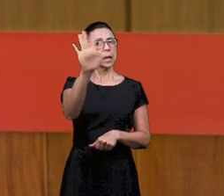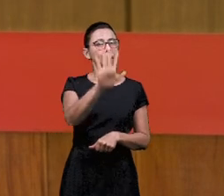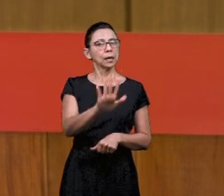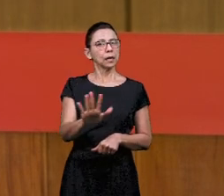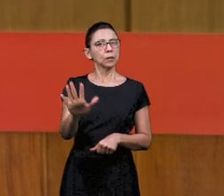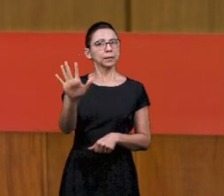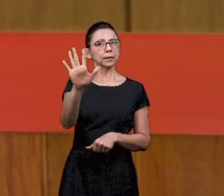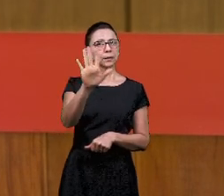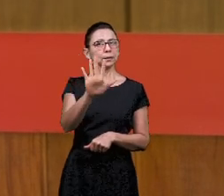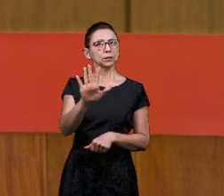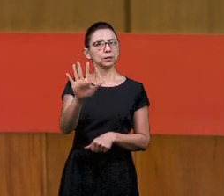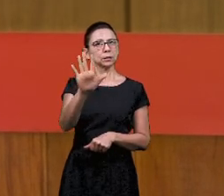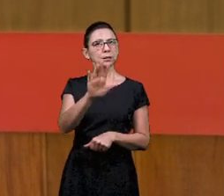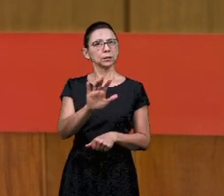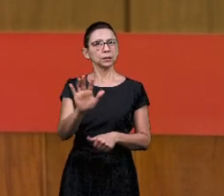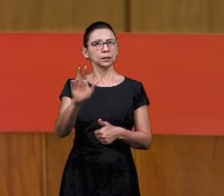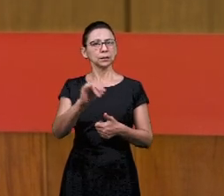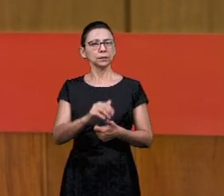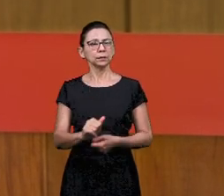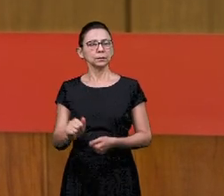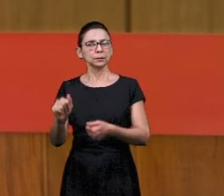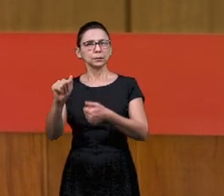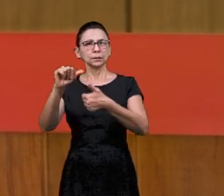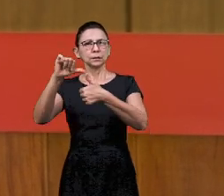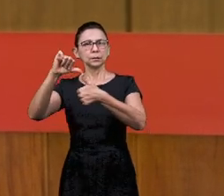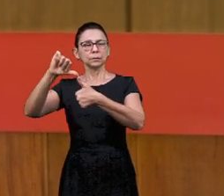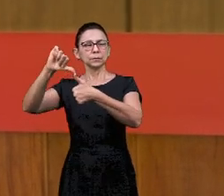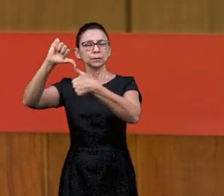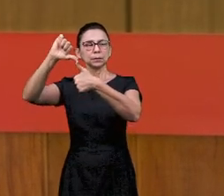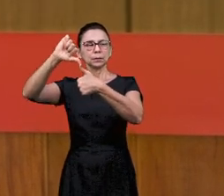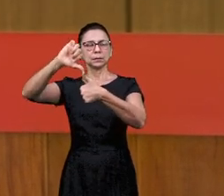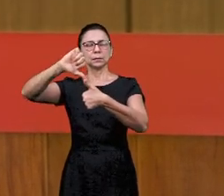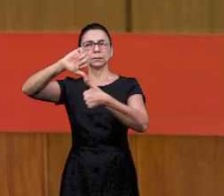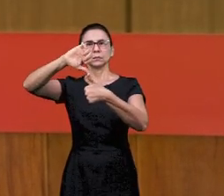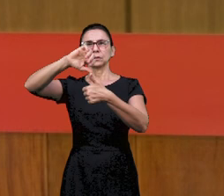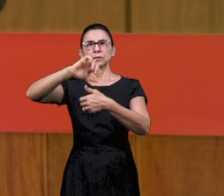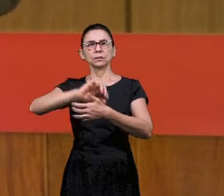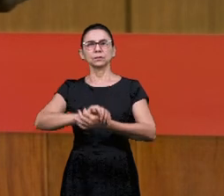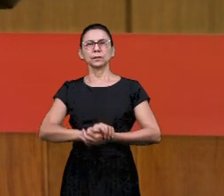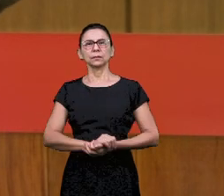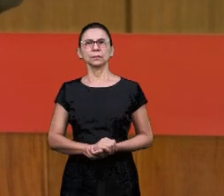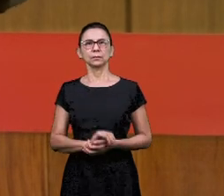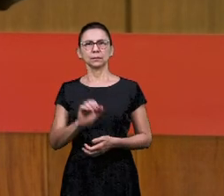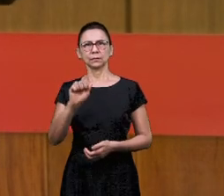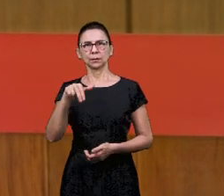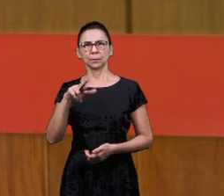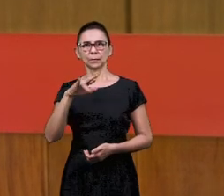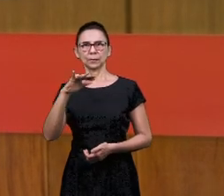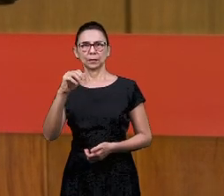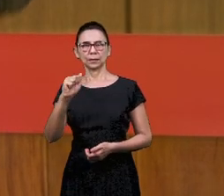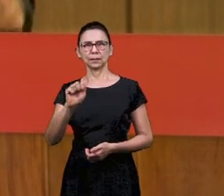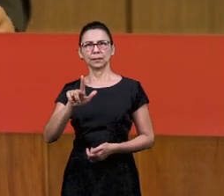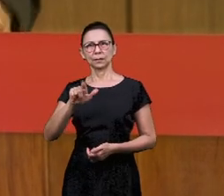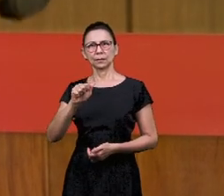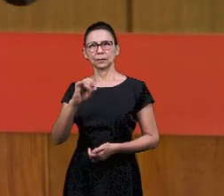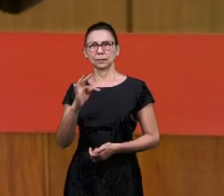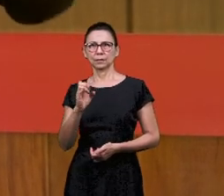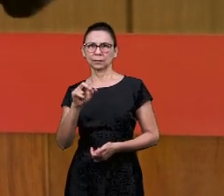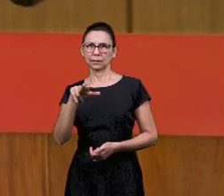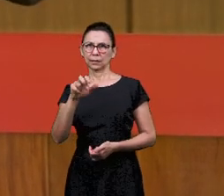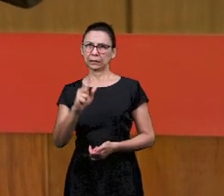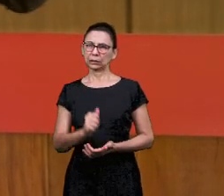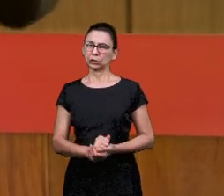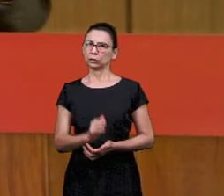au moins qu'on puisse toucher l'Amérique latine, l'Amérique du Nord. Les autres continents, d'autres parties